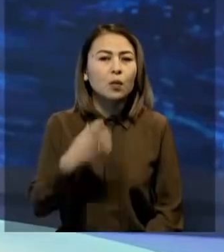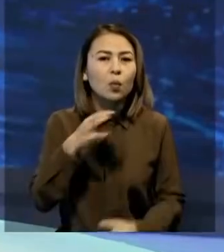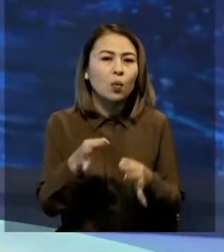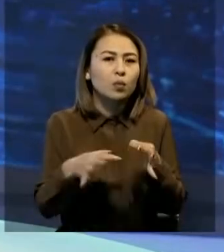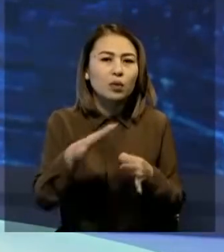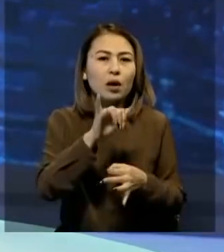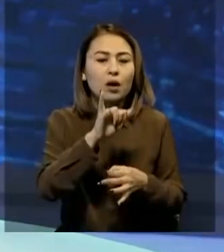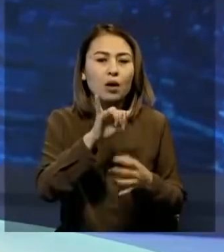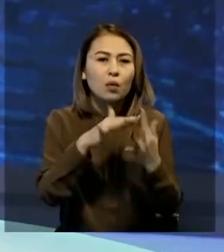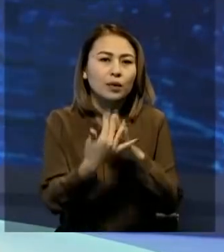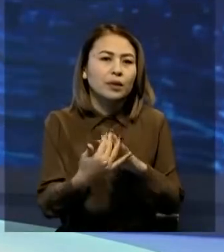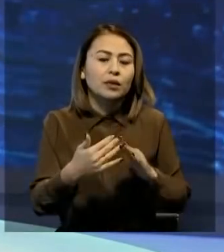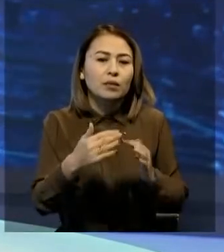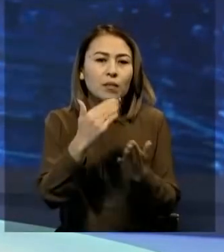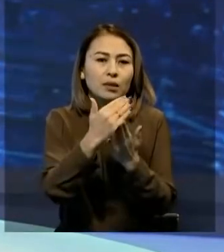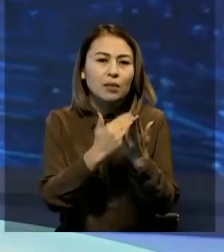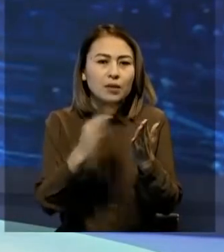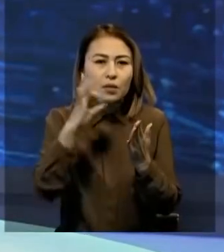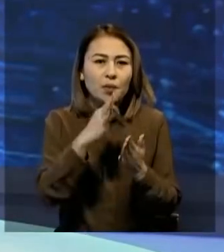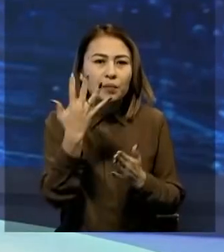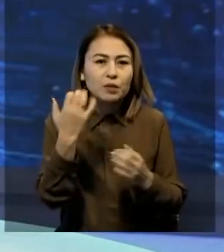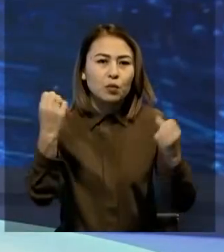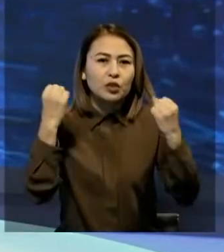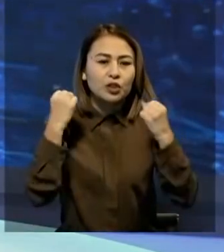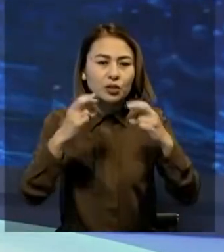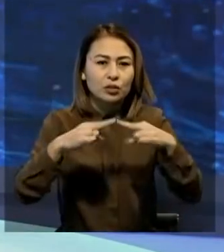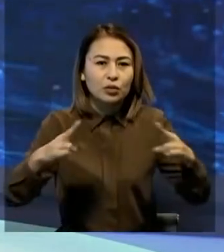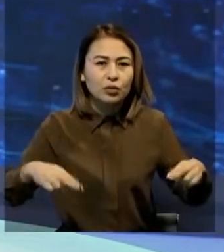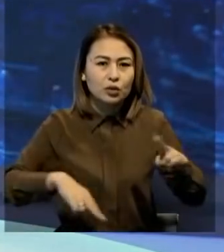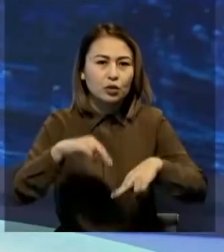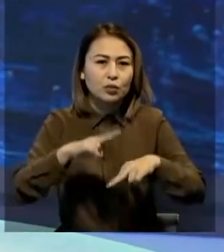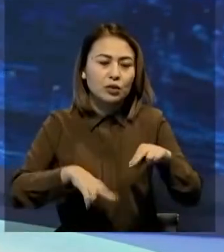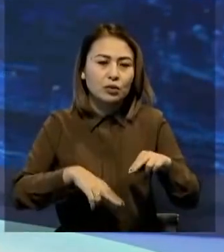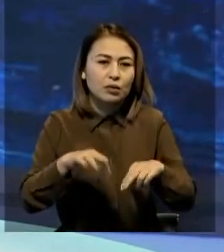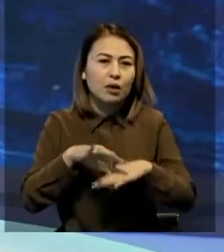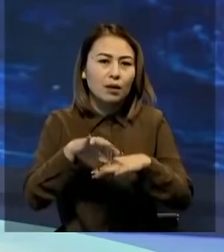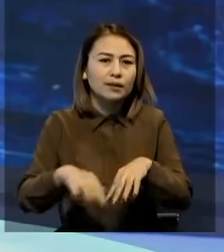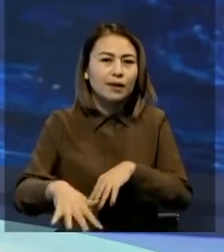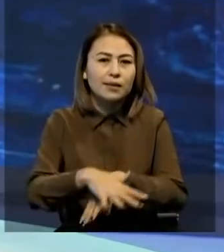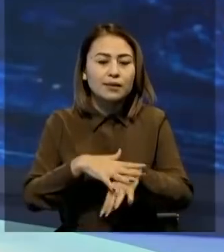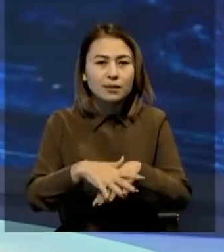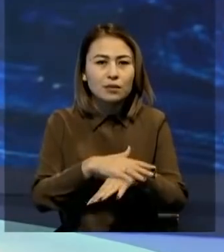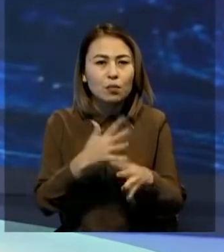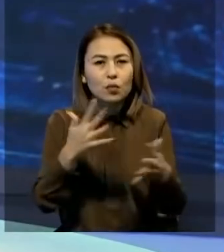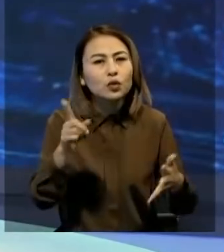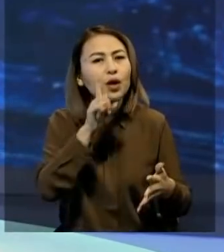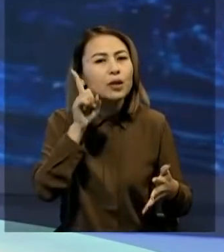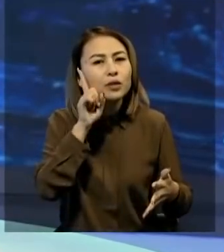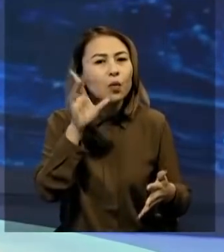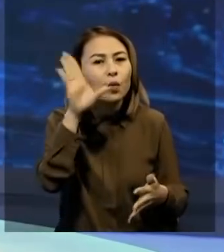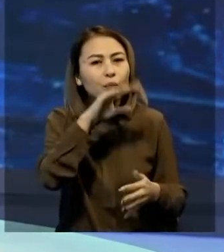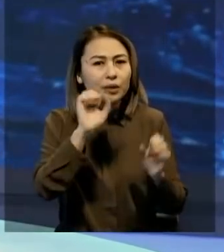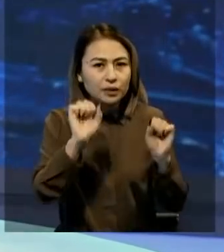Қызылорда облысында ауыл ел бесігі бағдарламасы аясында 5 спорт кешенінің құрылысы жүріп жатыр. Халықтың әсіресе жастар